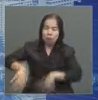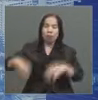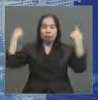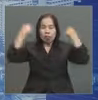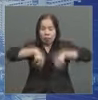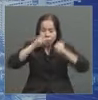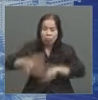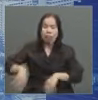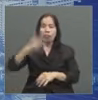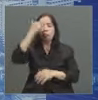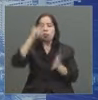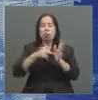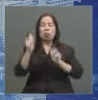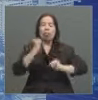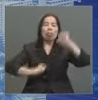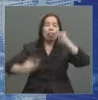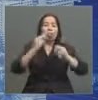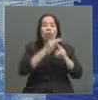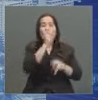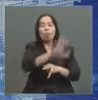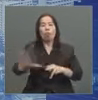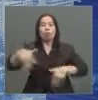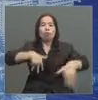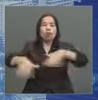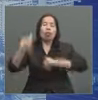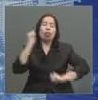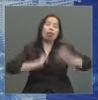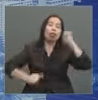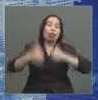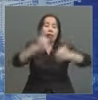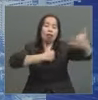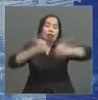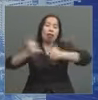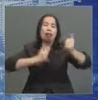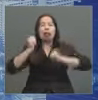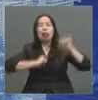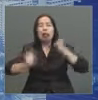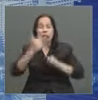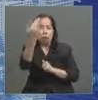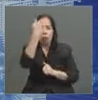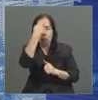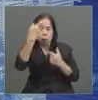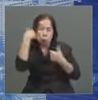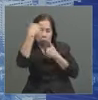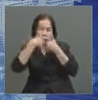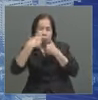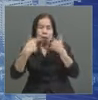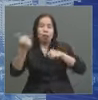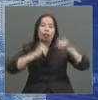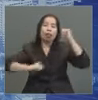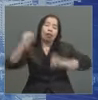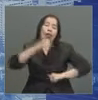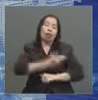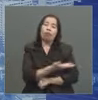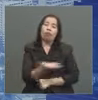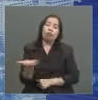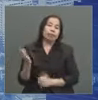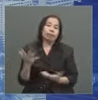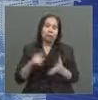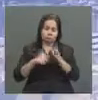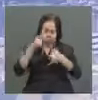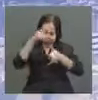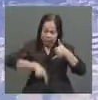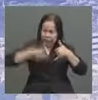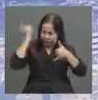ไปทั่วโลกก็เพราะว่าการตรวจต้องใช้ full เขาเรียกอะไรฮะ full case คือการใส่ชุดแบบเต็มเนี่ยเพื่อป้องกันคนตรวจด้ว